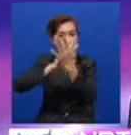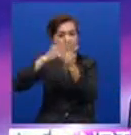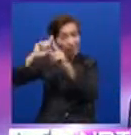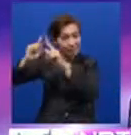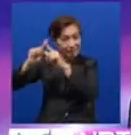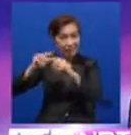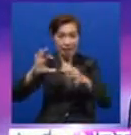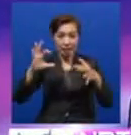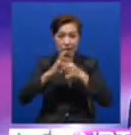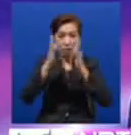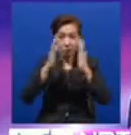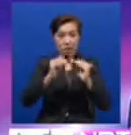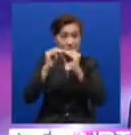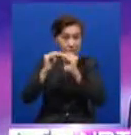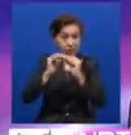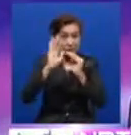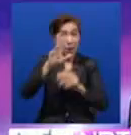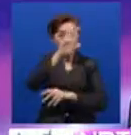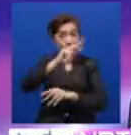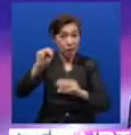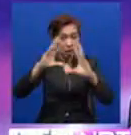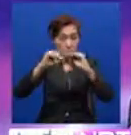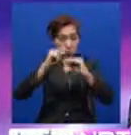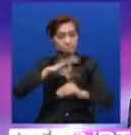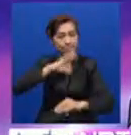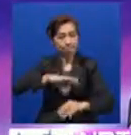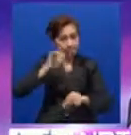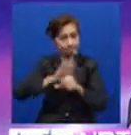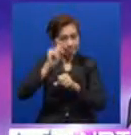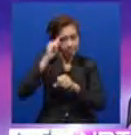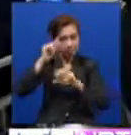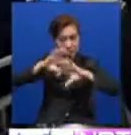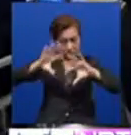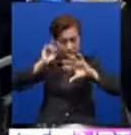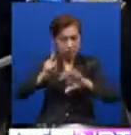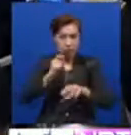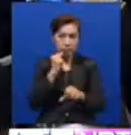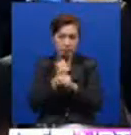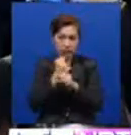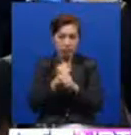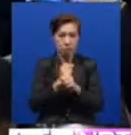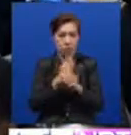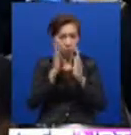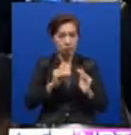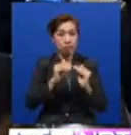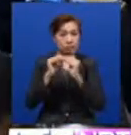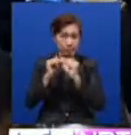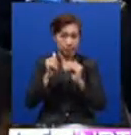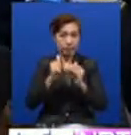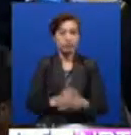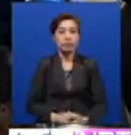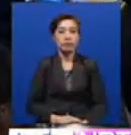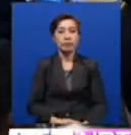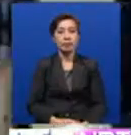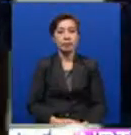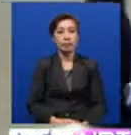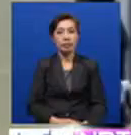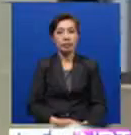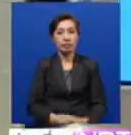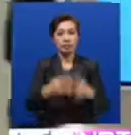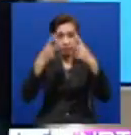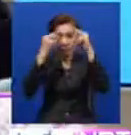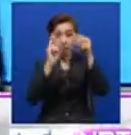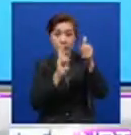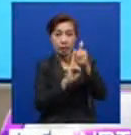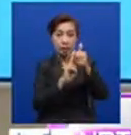รัฐบาลให้ความสำคัญเพื่อให้ได้สิทธิที่เท่าเทียมกันค่ะพลเอกธนศักดิ์ปฏิมาประกรรองนายก